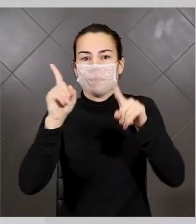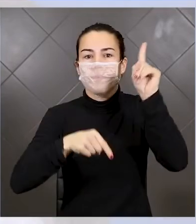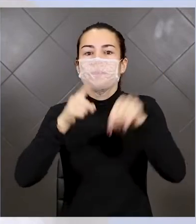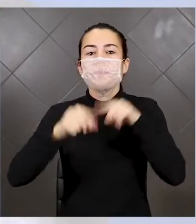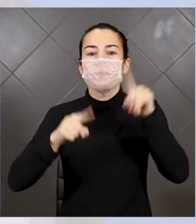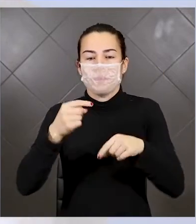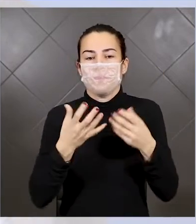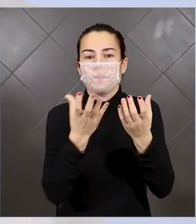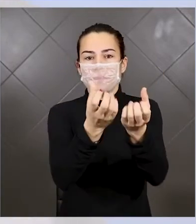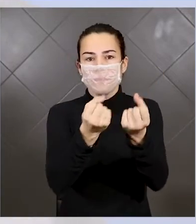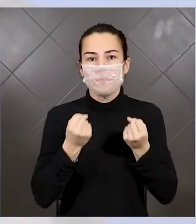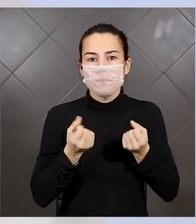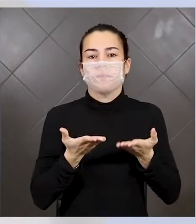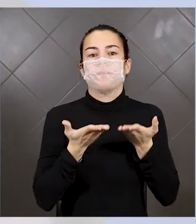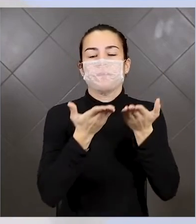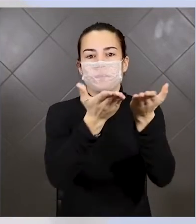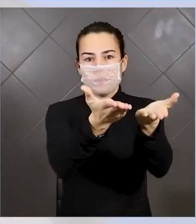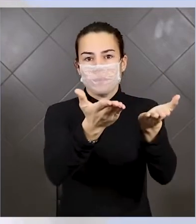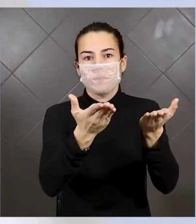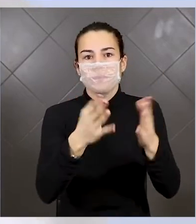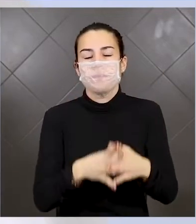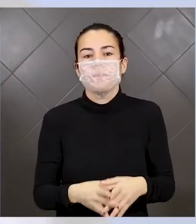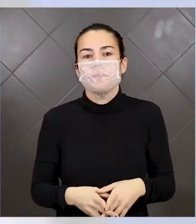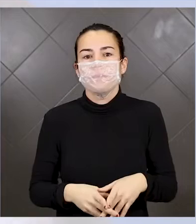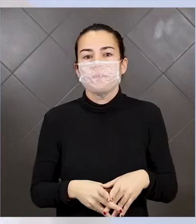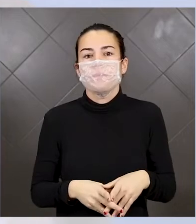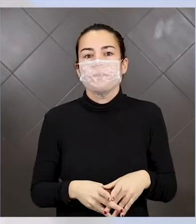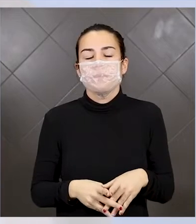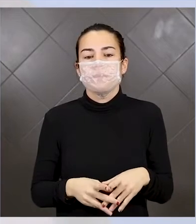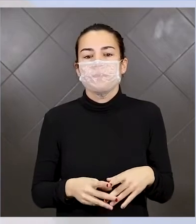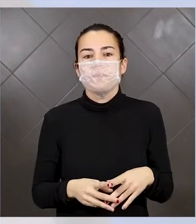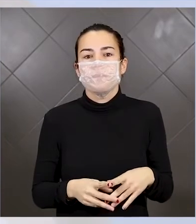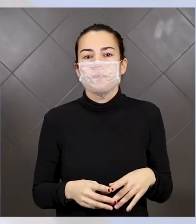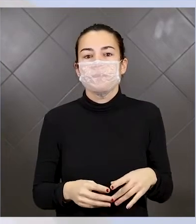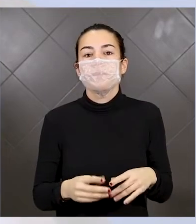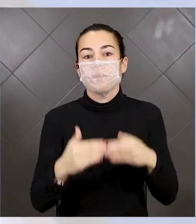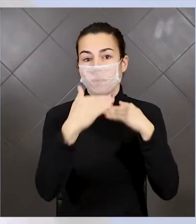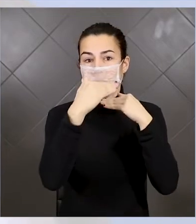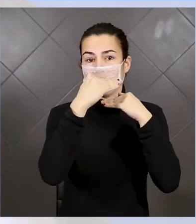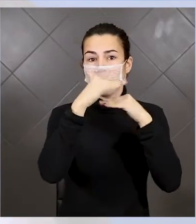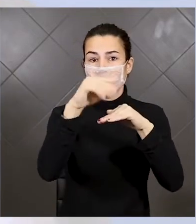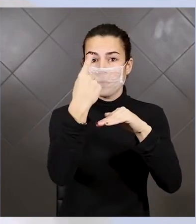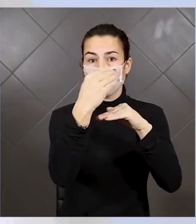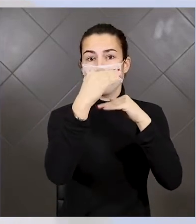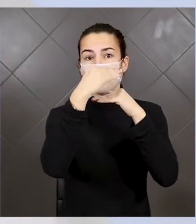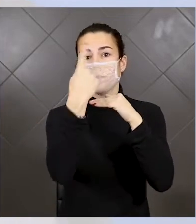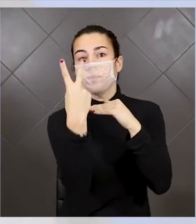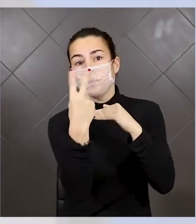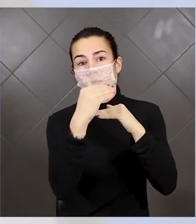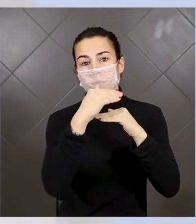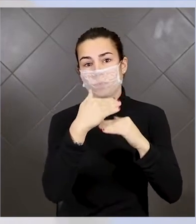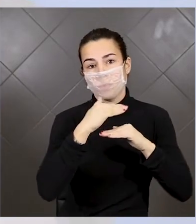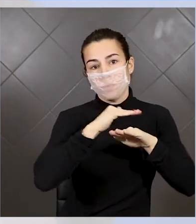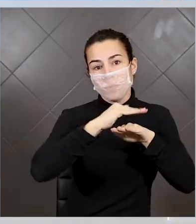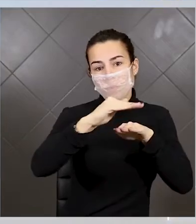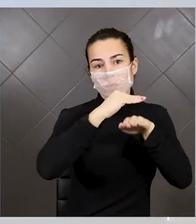Si covem una o diverses planxes, o fins i tot no tens que veure el temps que tarda a coure una planxa